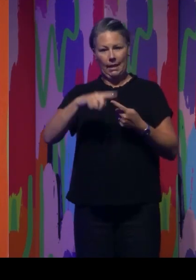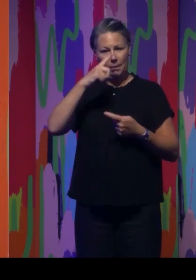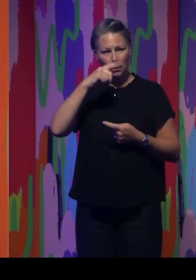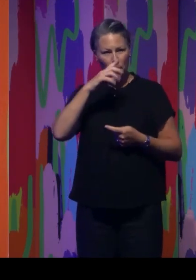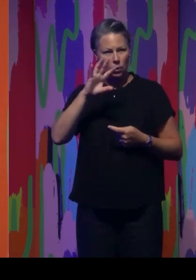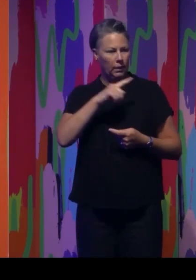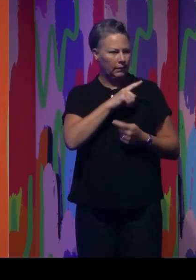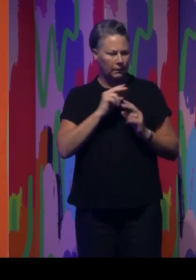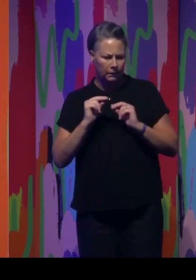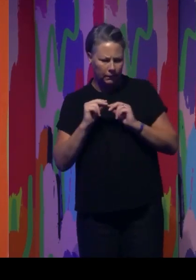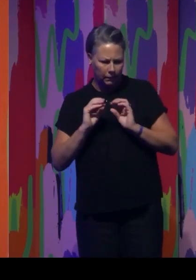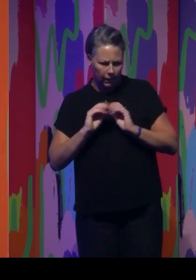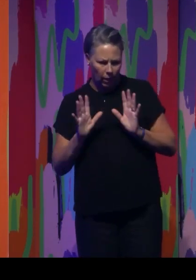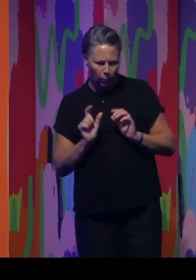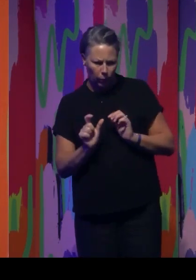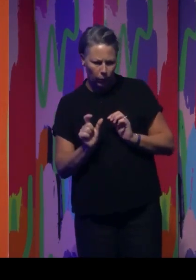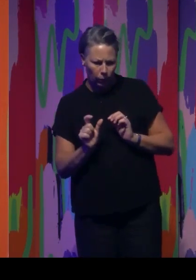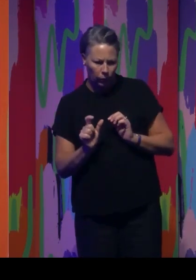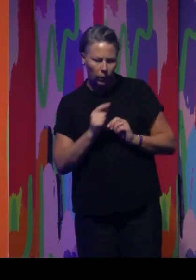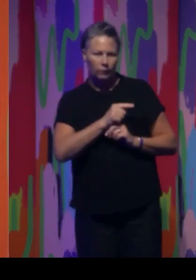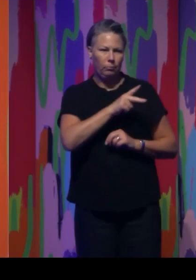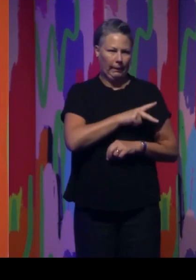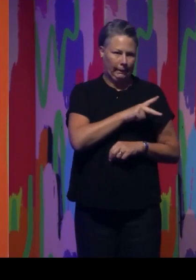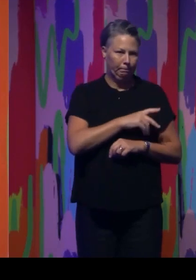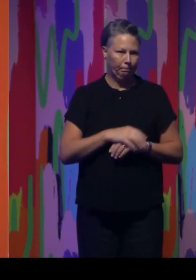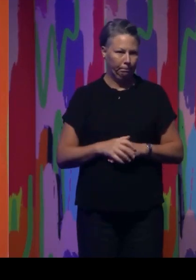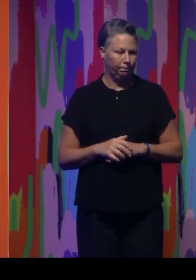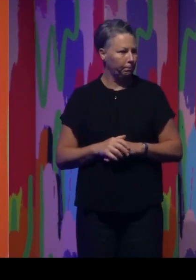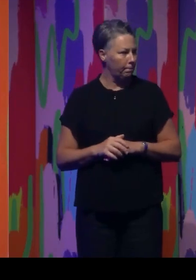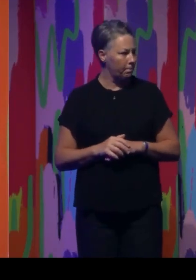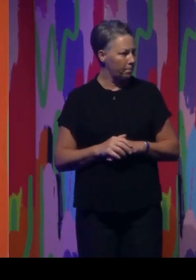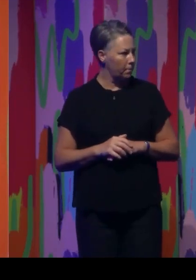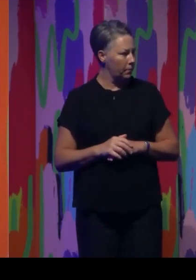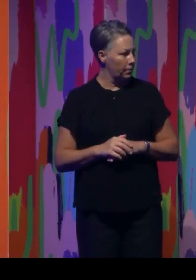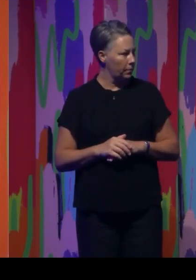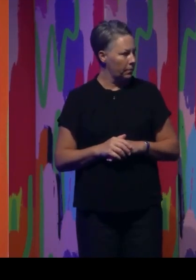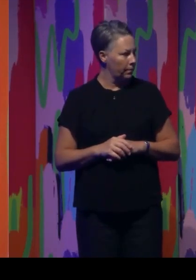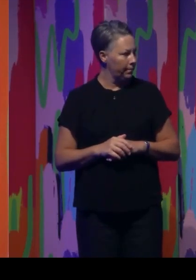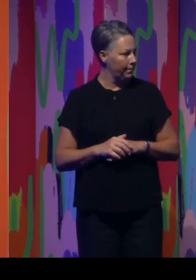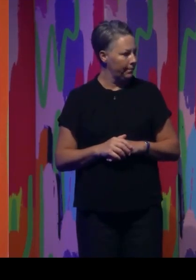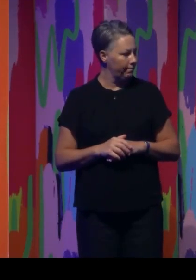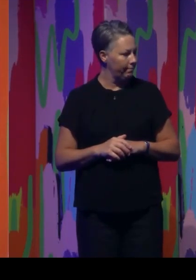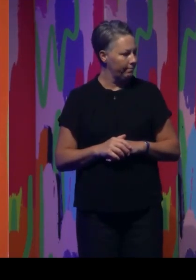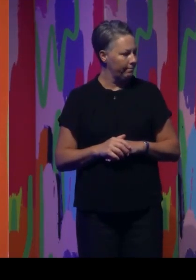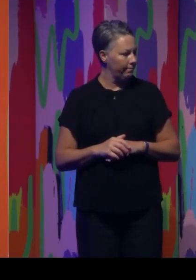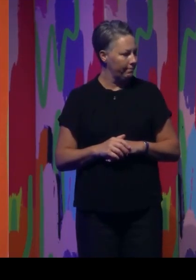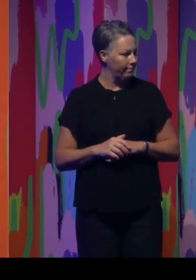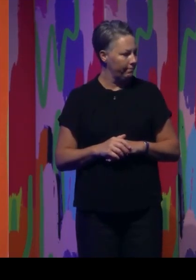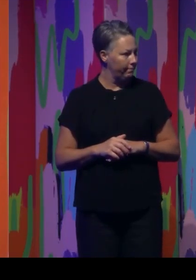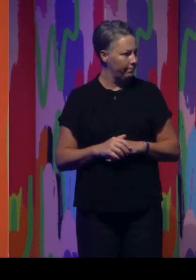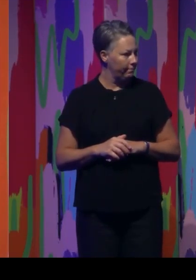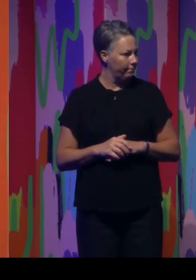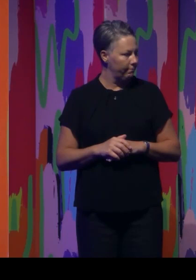sexual crime. Na tara eta mone kore je marital rape amader deshe belong kore na je karone etar biruddhe kono ain